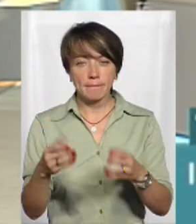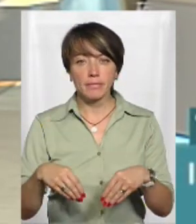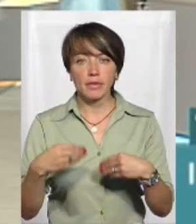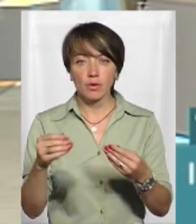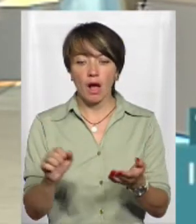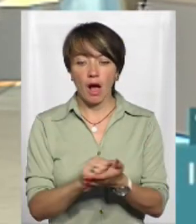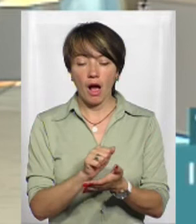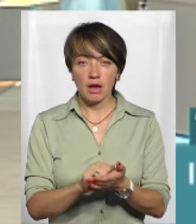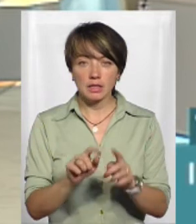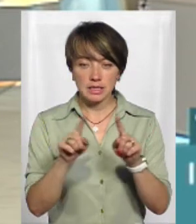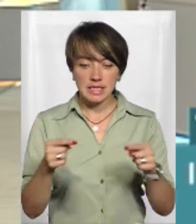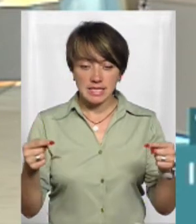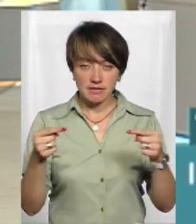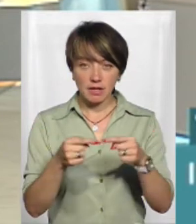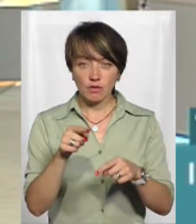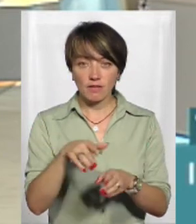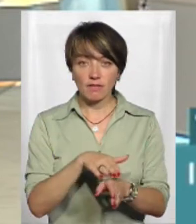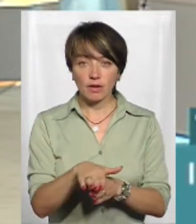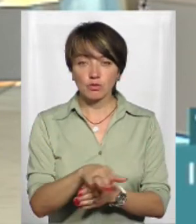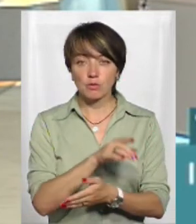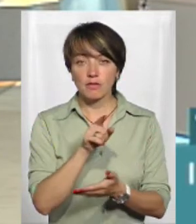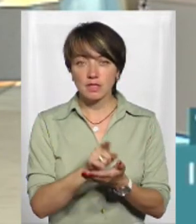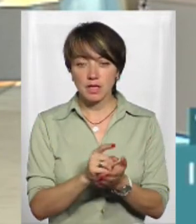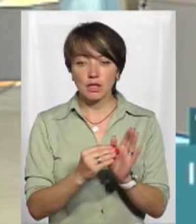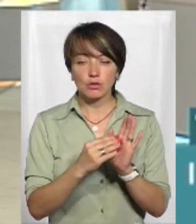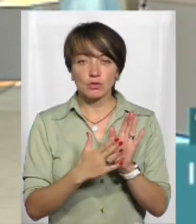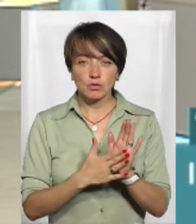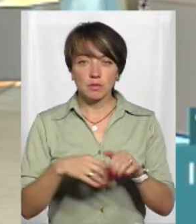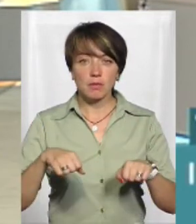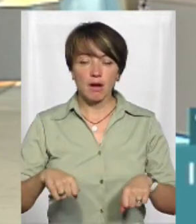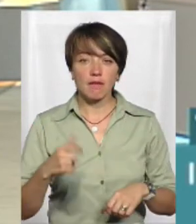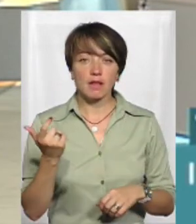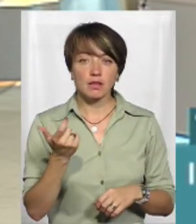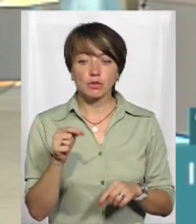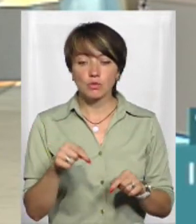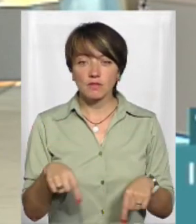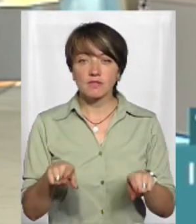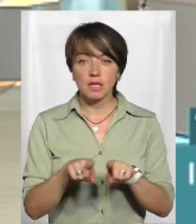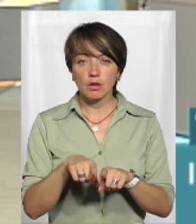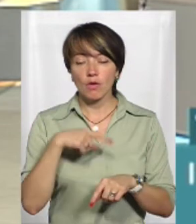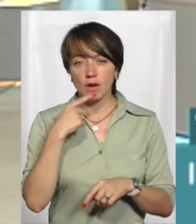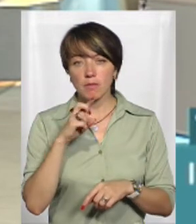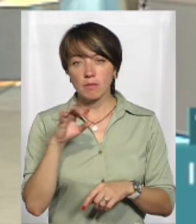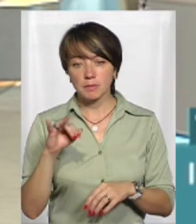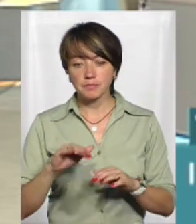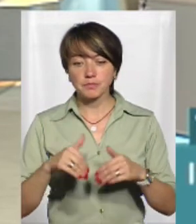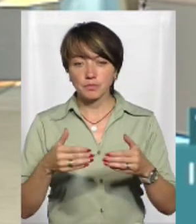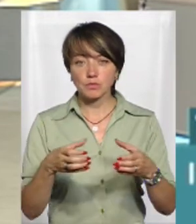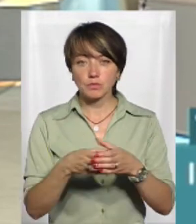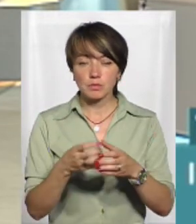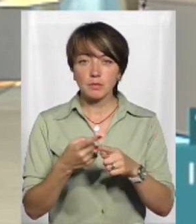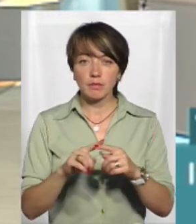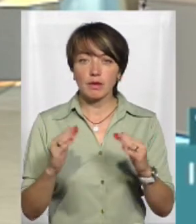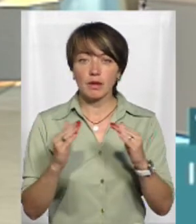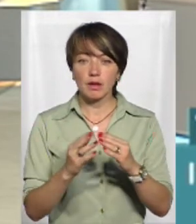надають акти звірки про те, що вони виконали свої зобов'язання і вони реєструють своє право власності. Тут я все-таки говорив би, що ініціативній групі даного